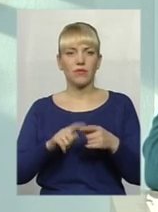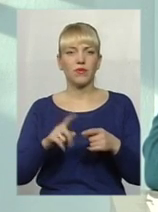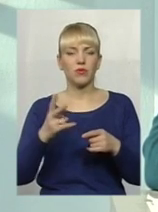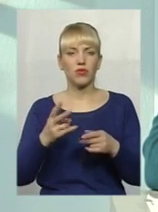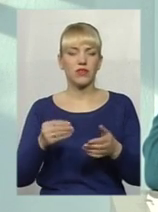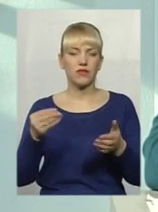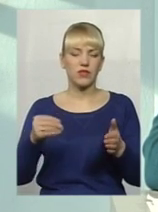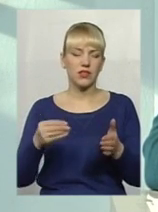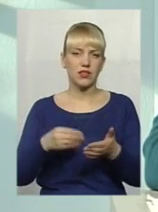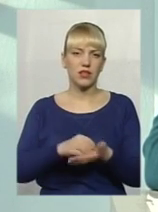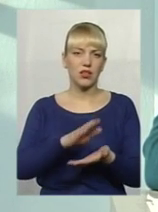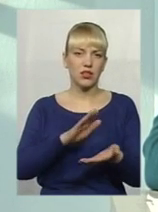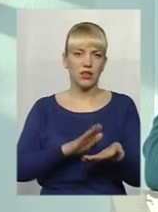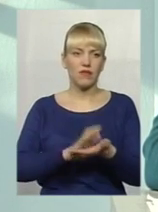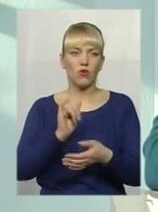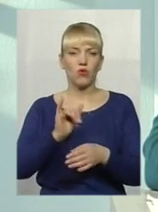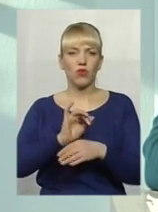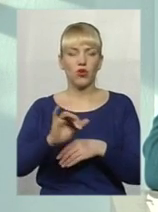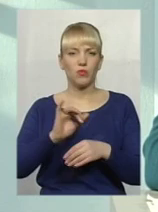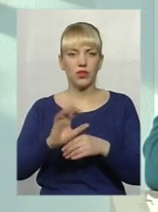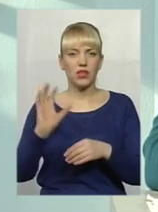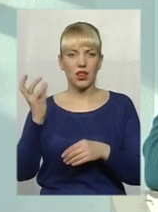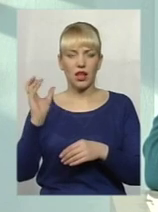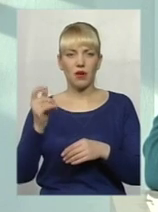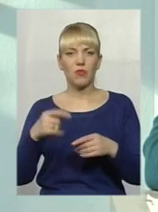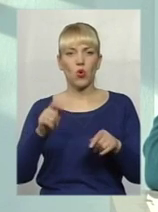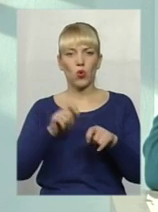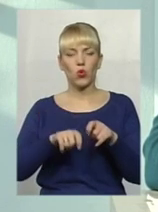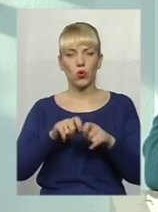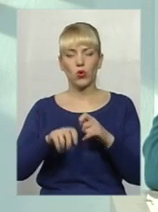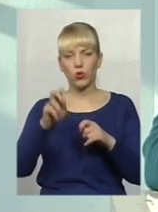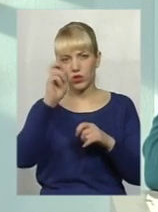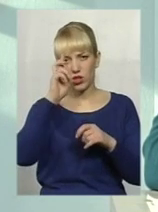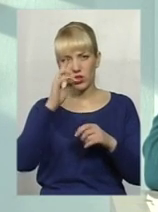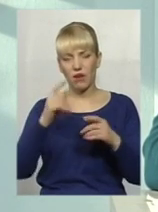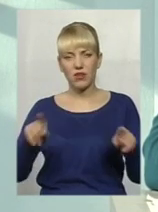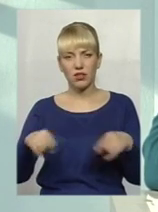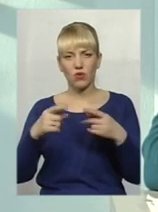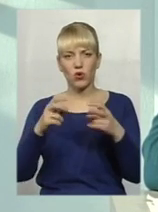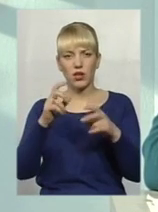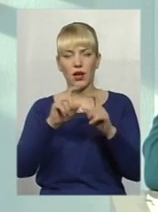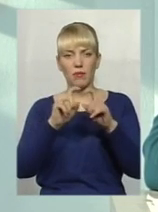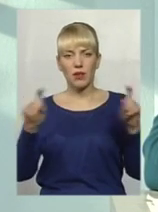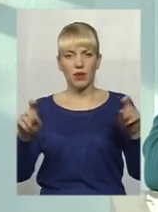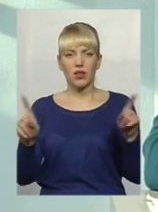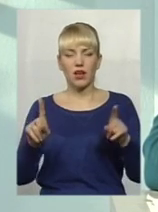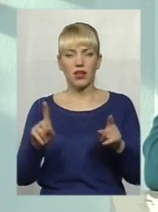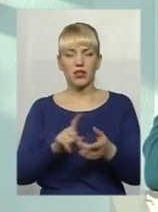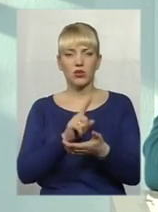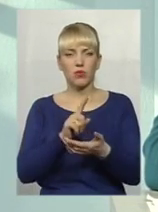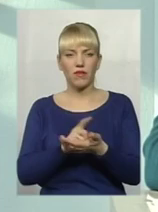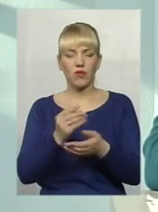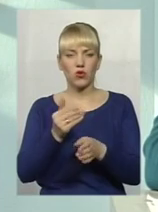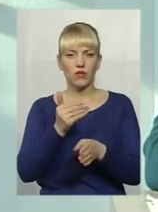лампи. Контролює держава, створюється таке підприємство, яке зобов'язане виділяти кошти, і в